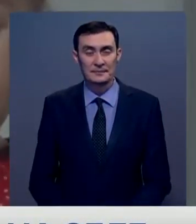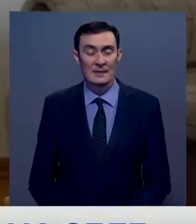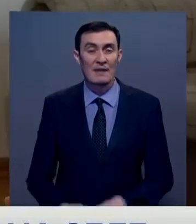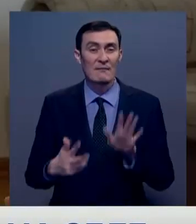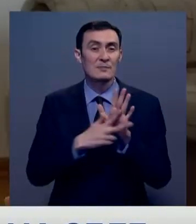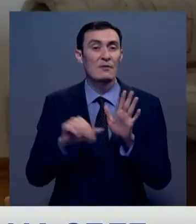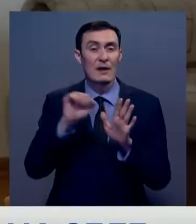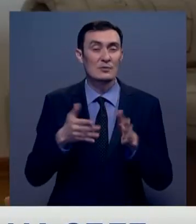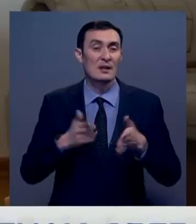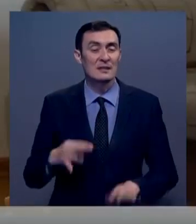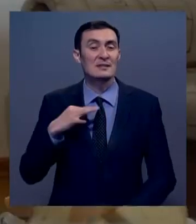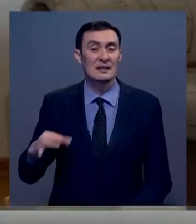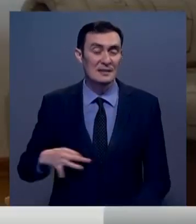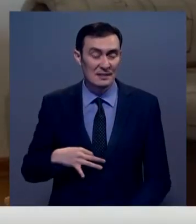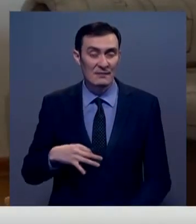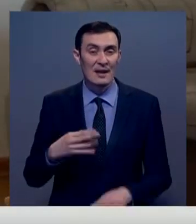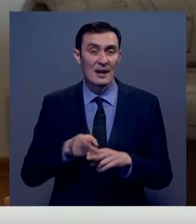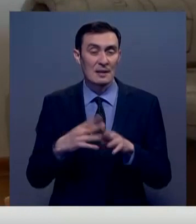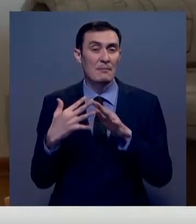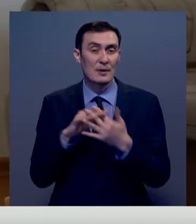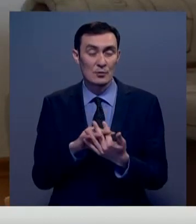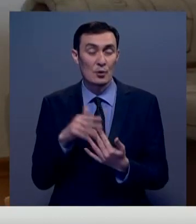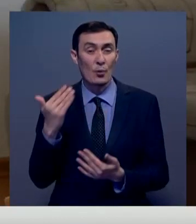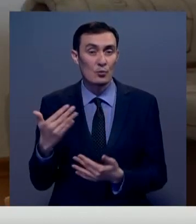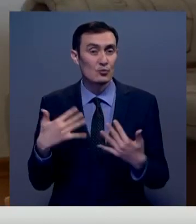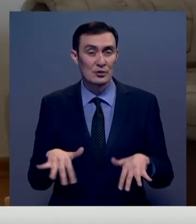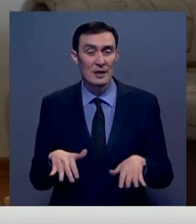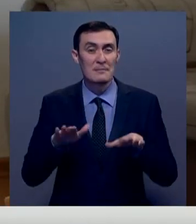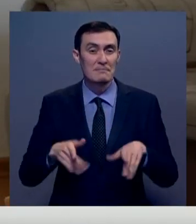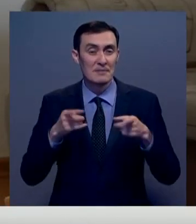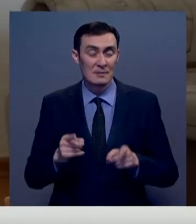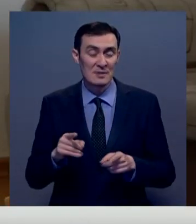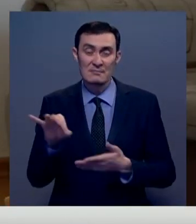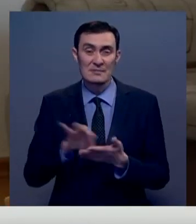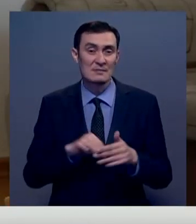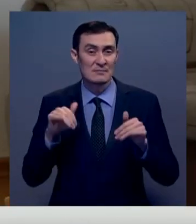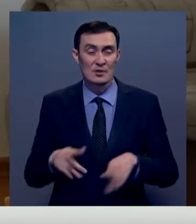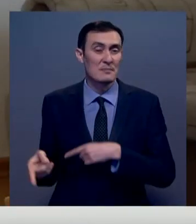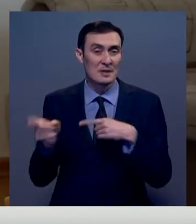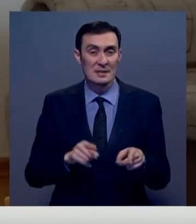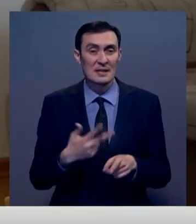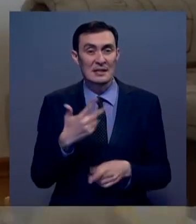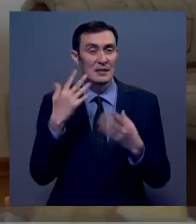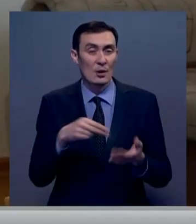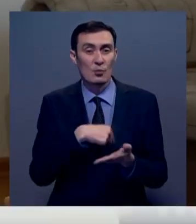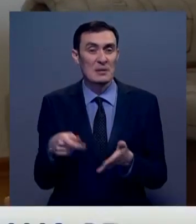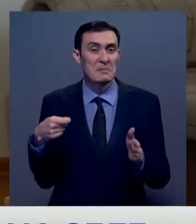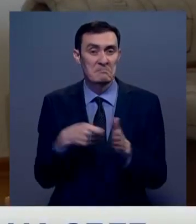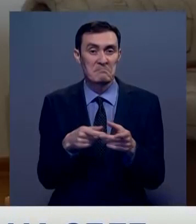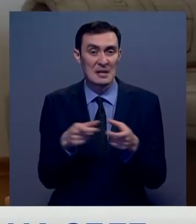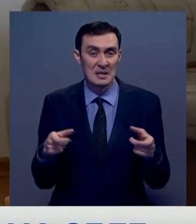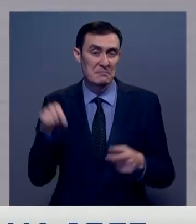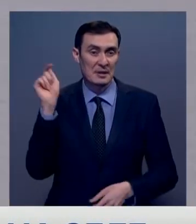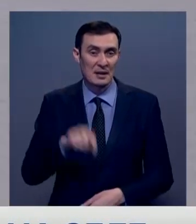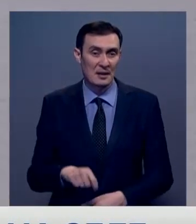8 августа родился сын у нас, здесь, в Тимирязево, то есть он уже местный. Мы быстро решились на переезд. За 3 дня купили билеты и